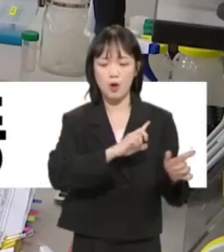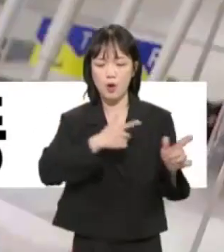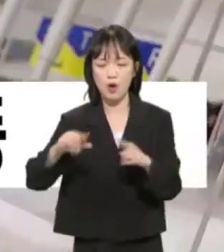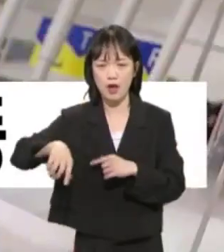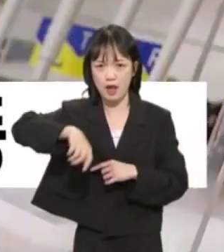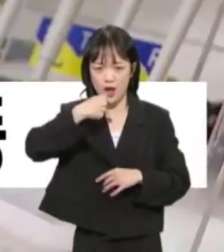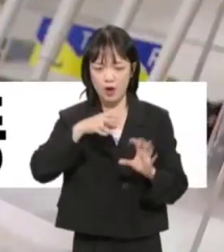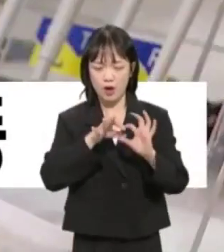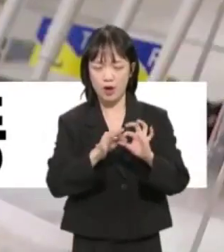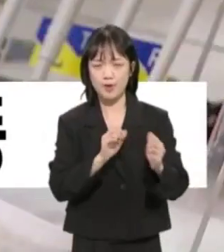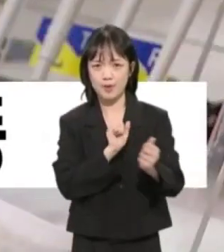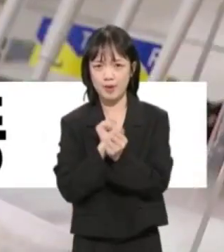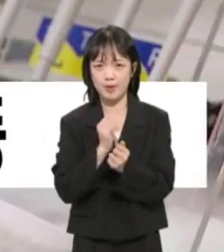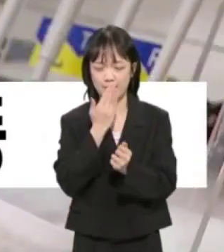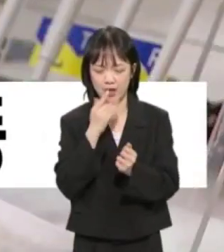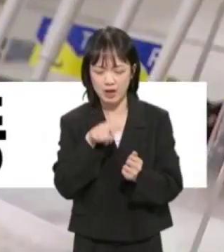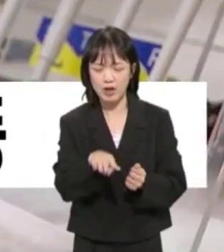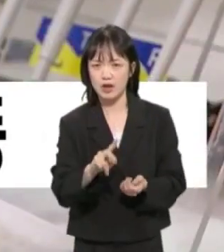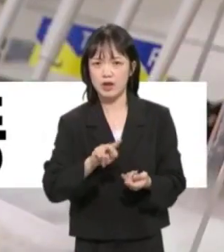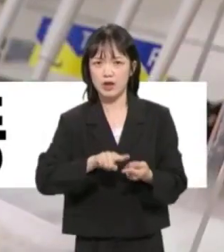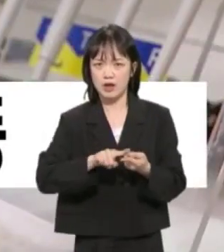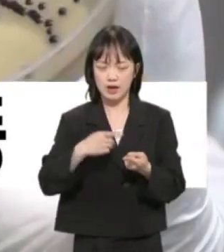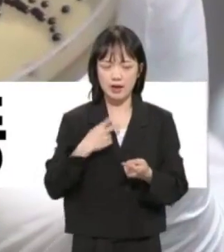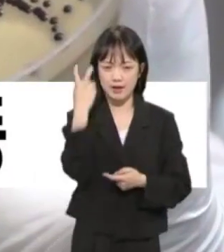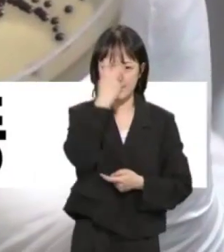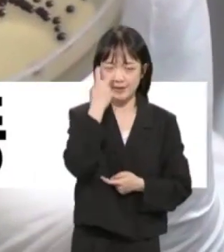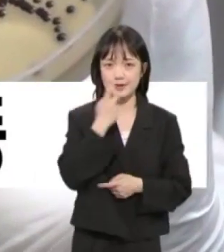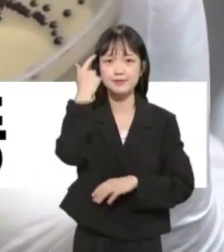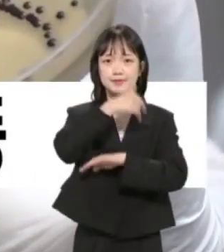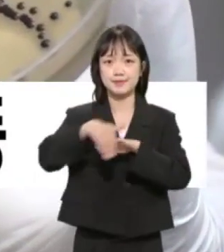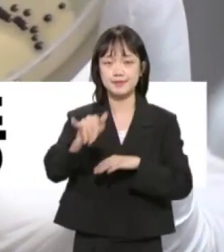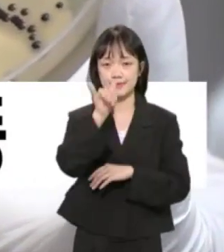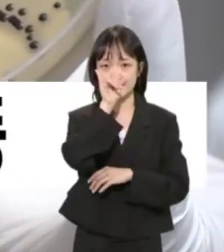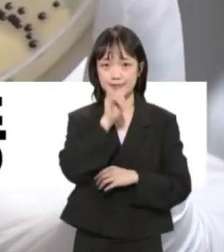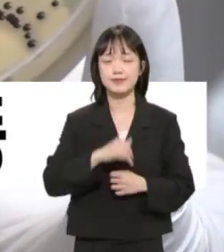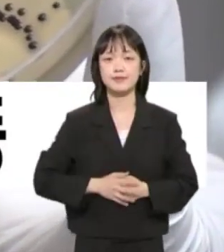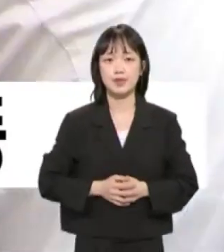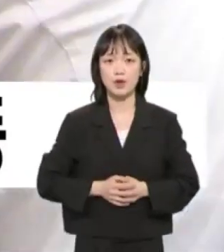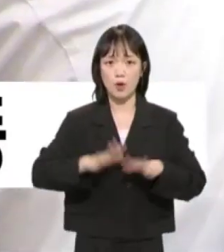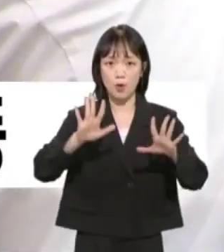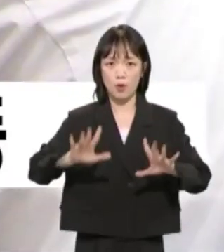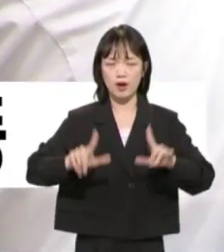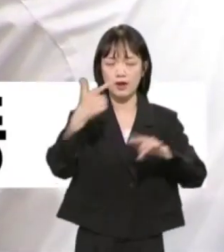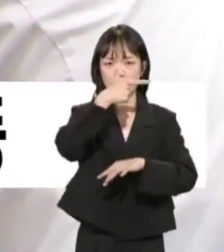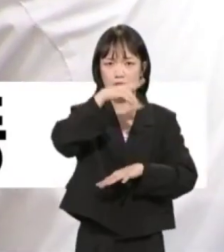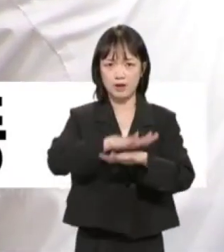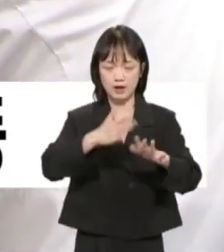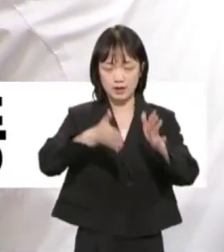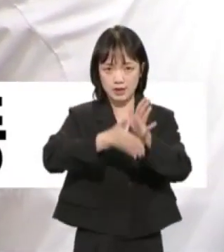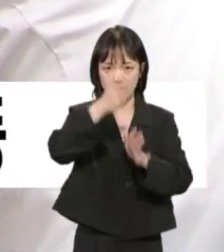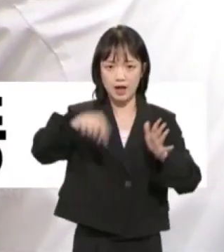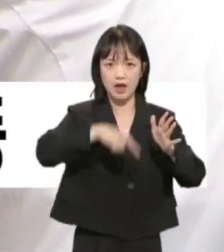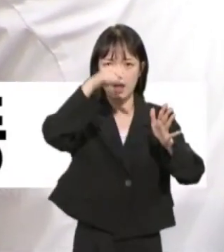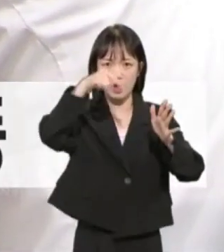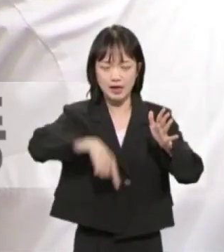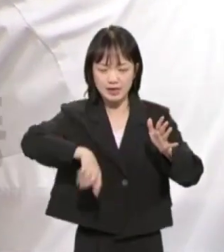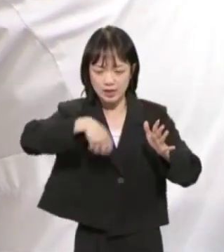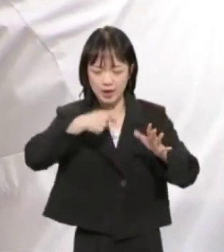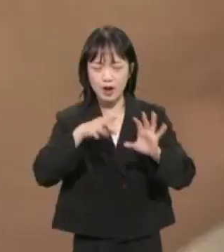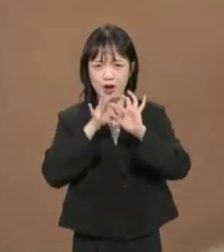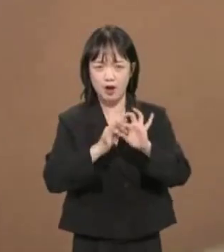식품백에 감염병 집단발생에 대한 집중 모니터링을 실시합니다 올해 들어 대전에서만 22건의 수인성